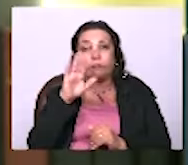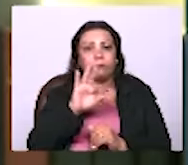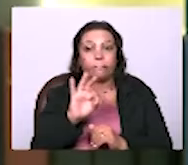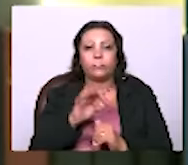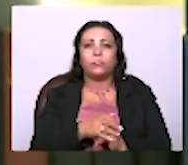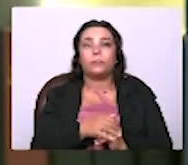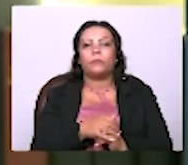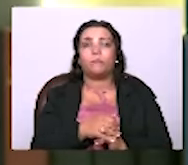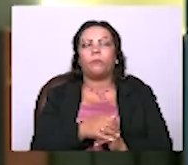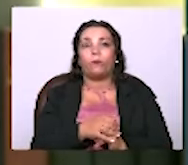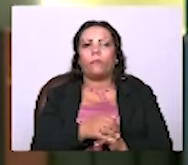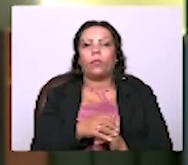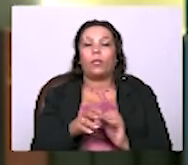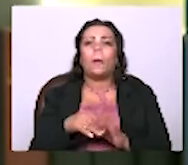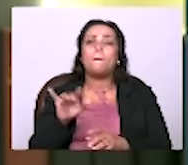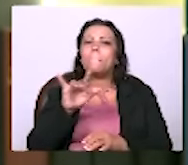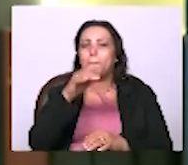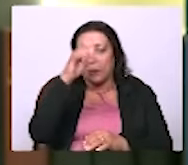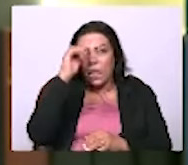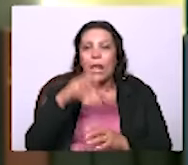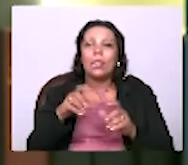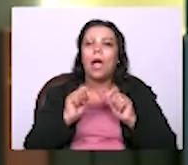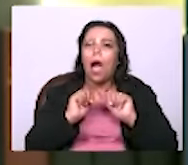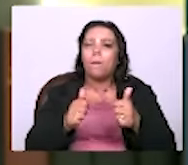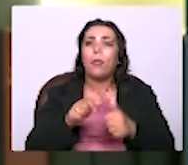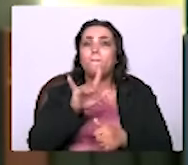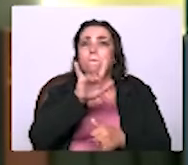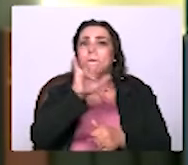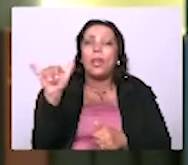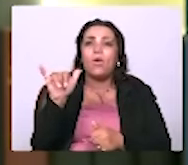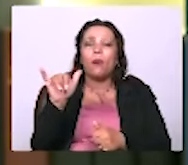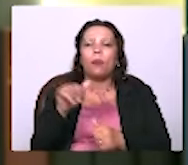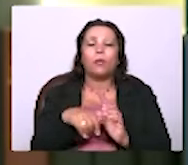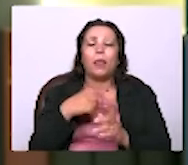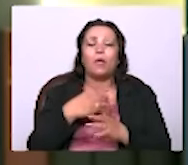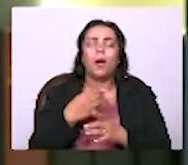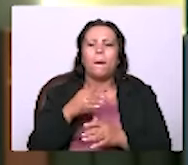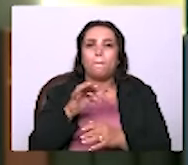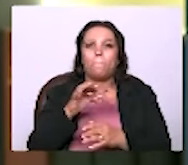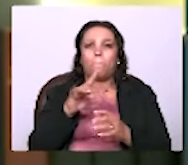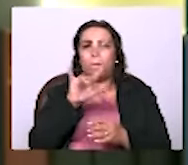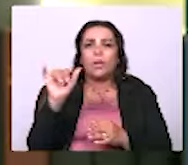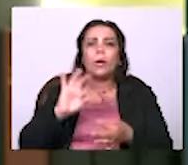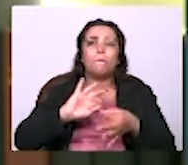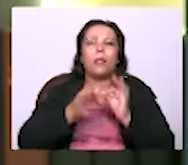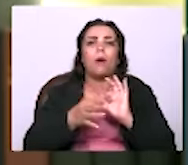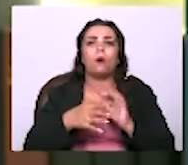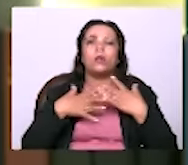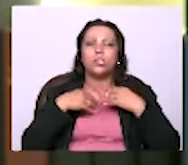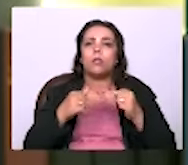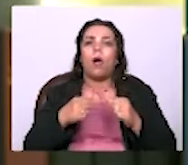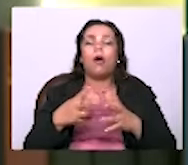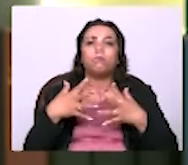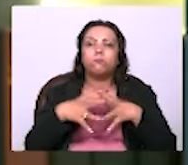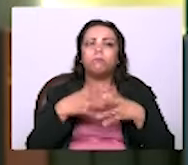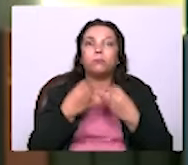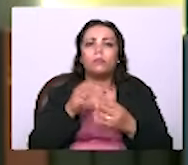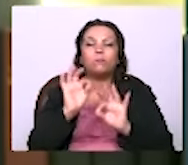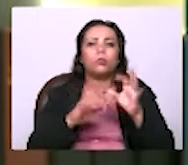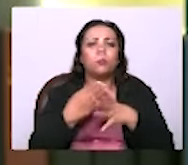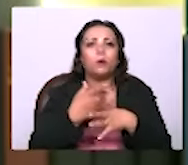ا حمله مليون صحه بنشوفها في الاستراتيجيه الوطنيه لحقوق الانسان المنظمات دي شاركت فيها